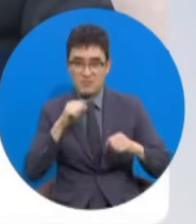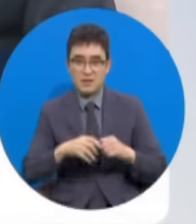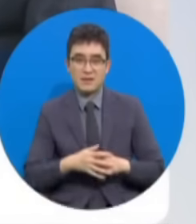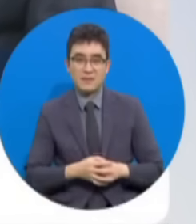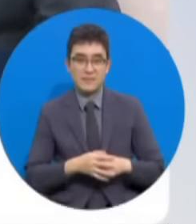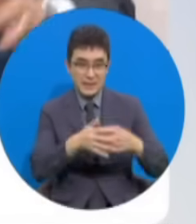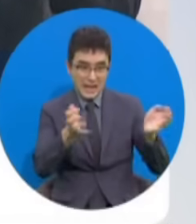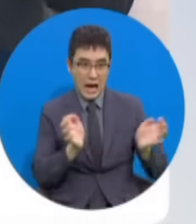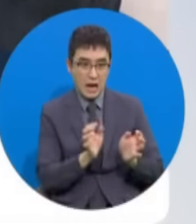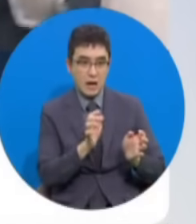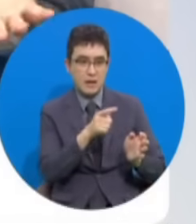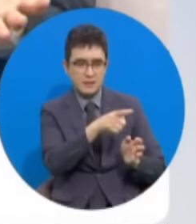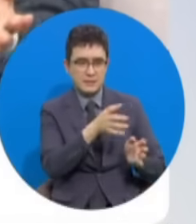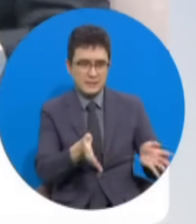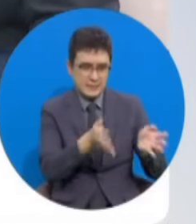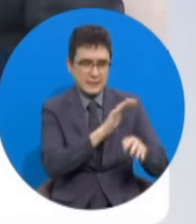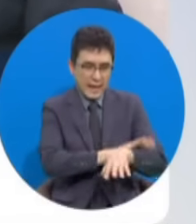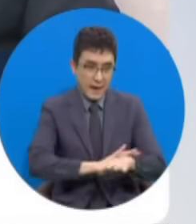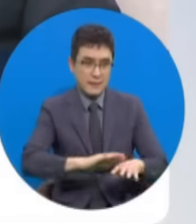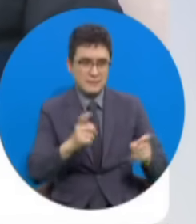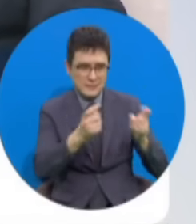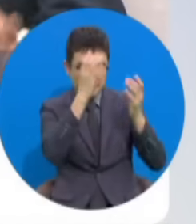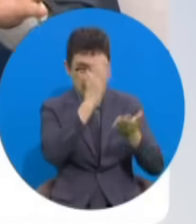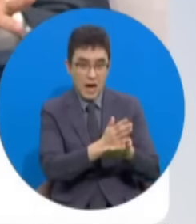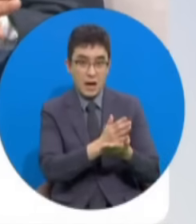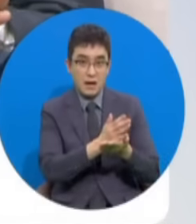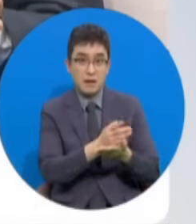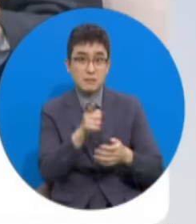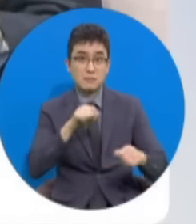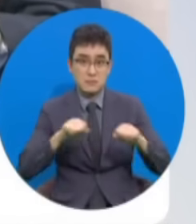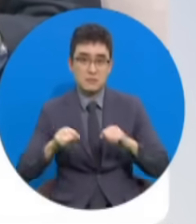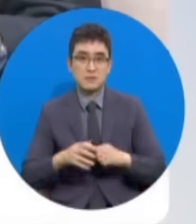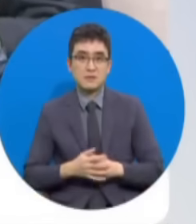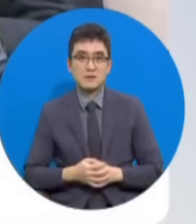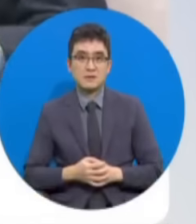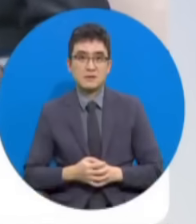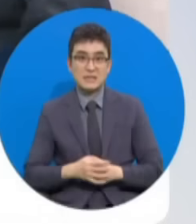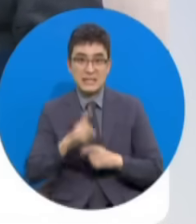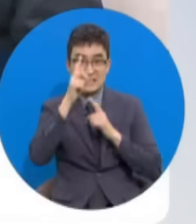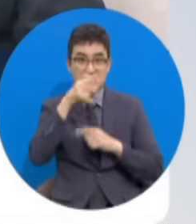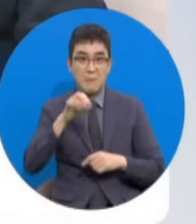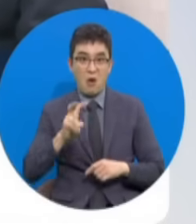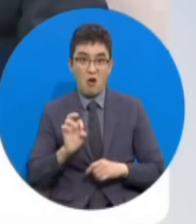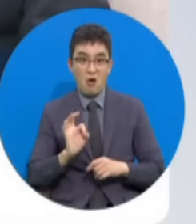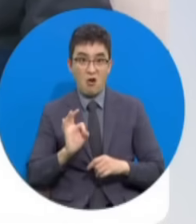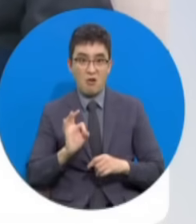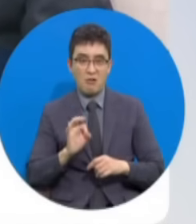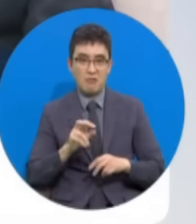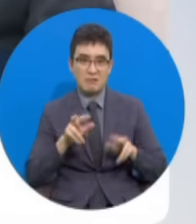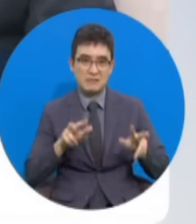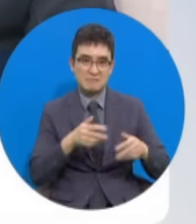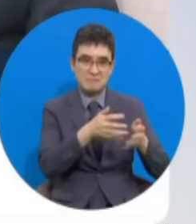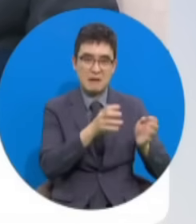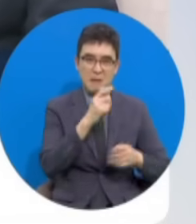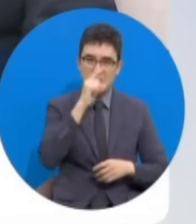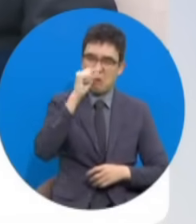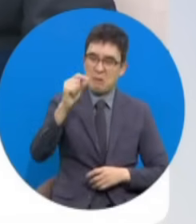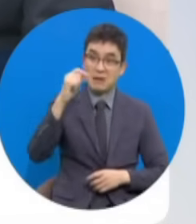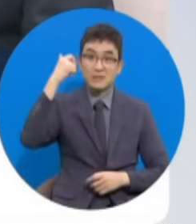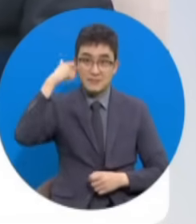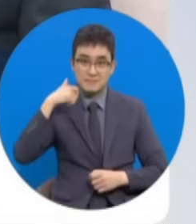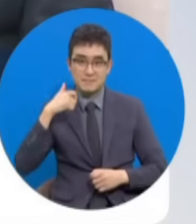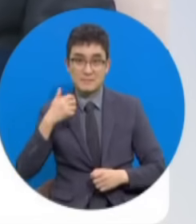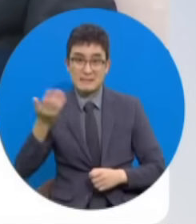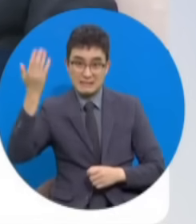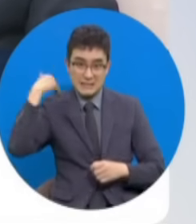예. 이재명 체제가 너무 까칠하다는 반증일 수도 있습니다. 따라서 지금 그때하고 상황이 좀